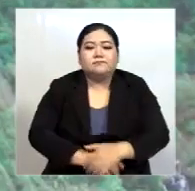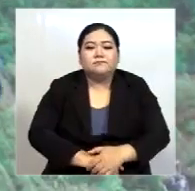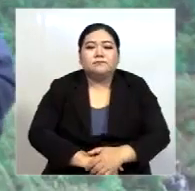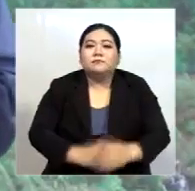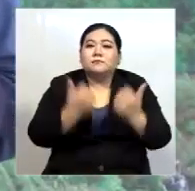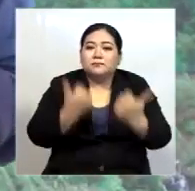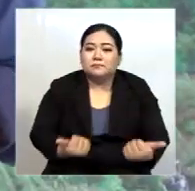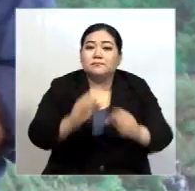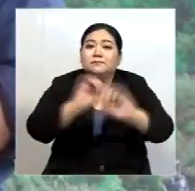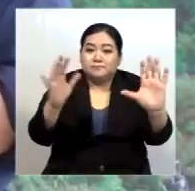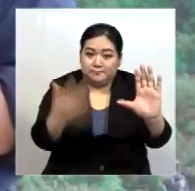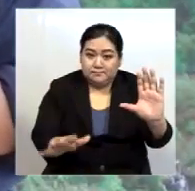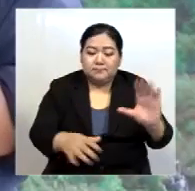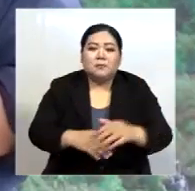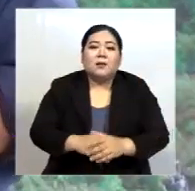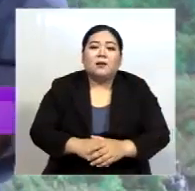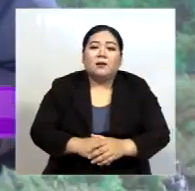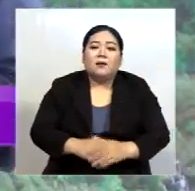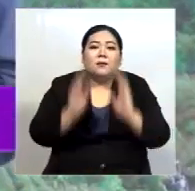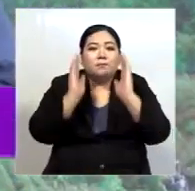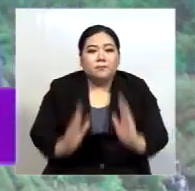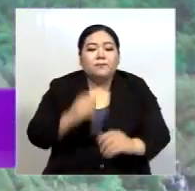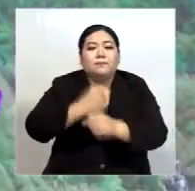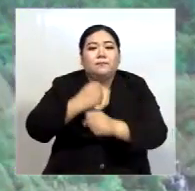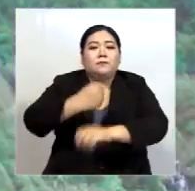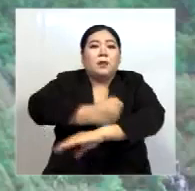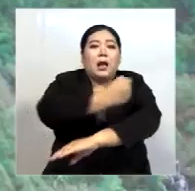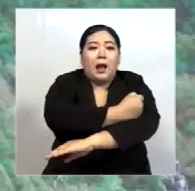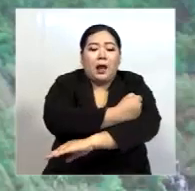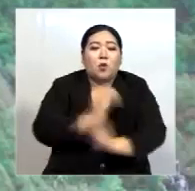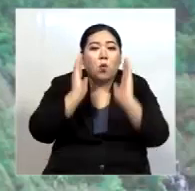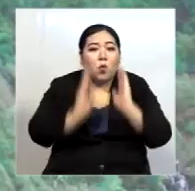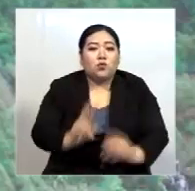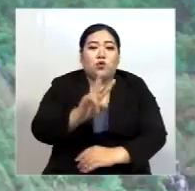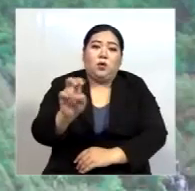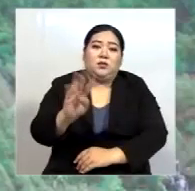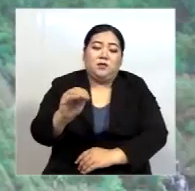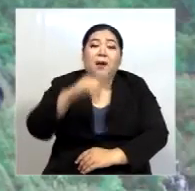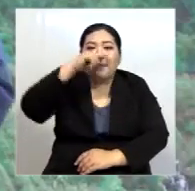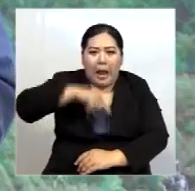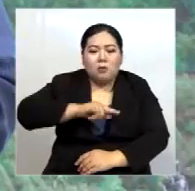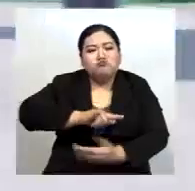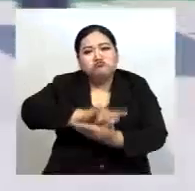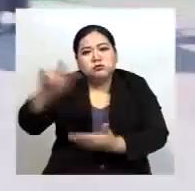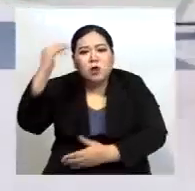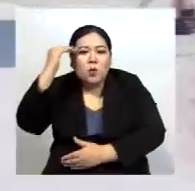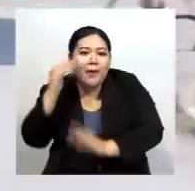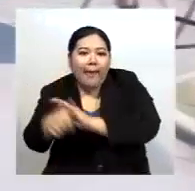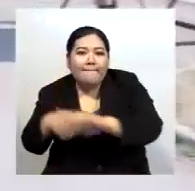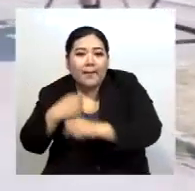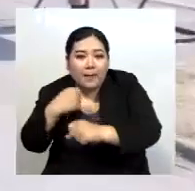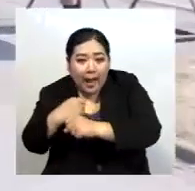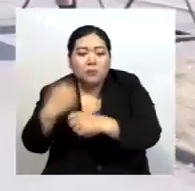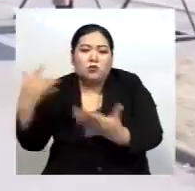ถือว่ามีความชัดเจนขึ้นนะคะสำหรับการส่งตัวของกลุ่มแรงงานไทยทั้ง240คนที่มากักตัวเฝ้า